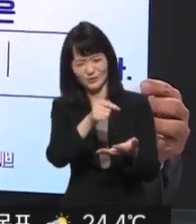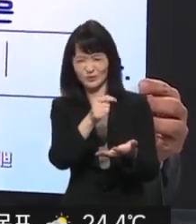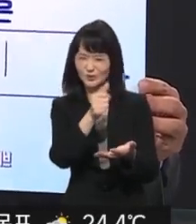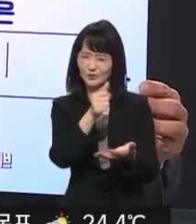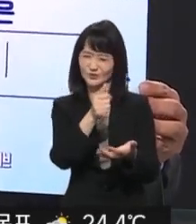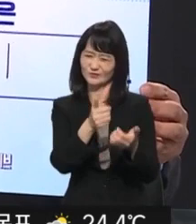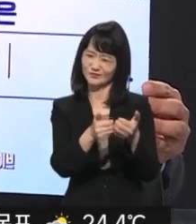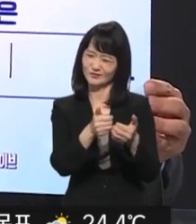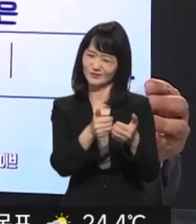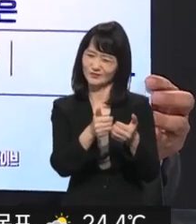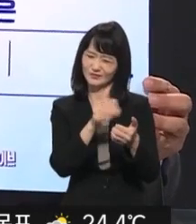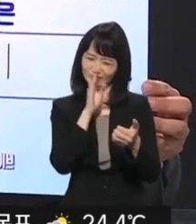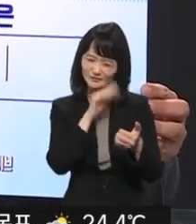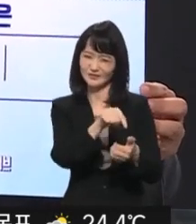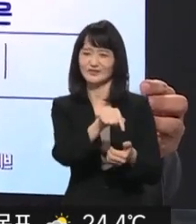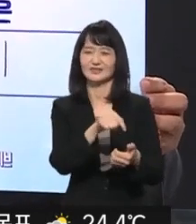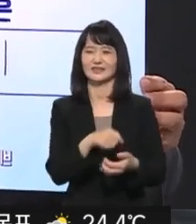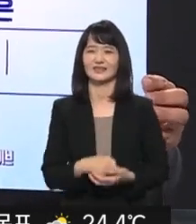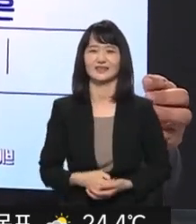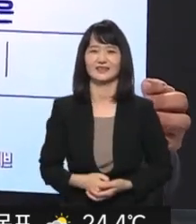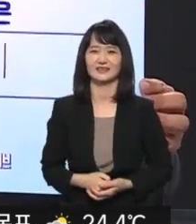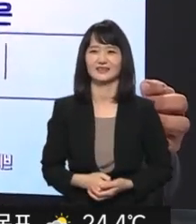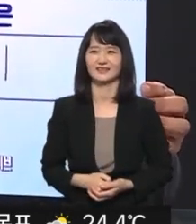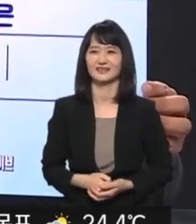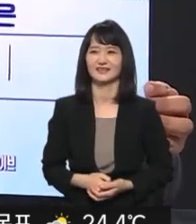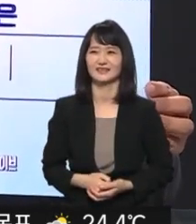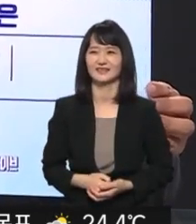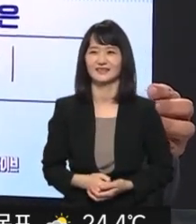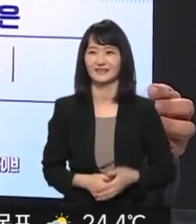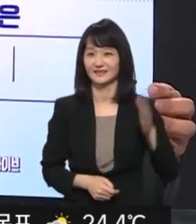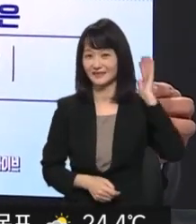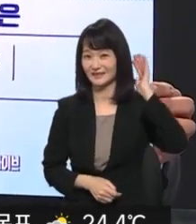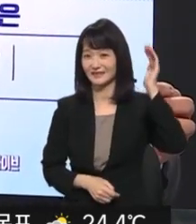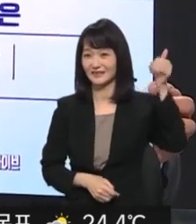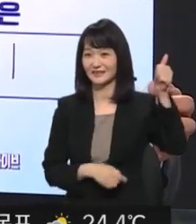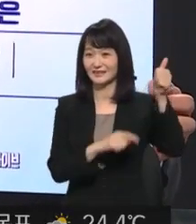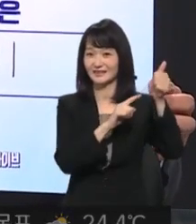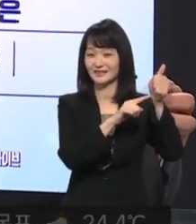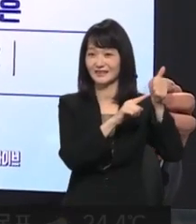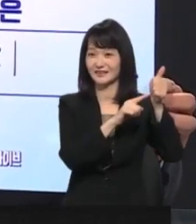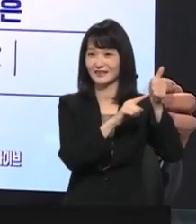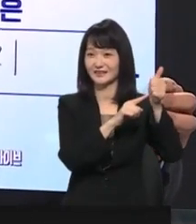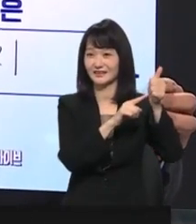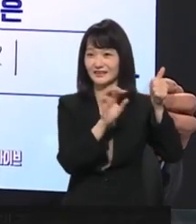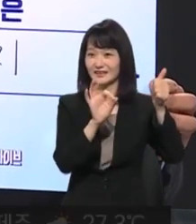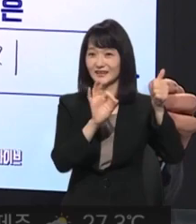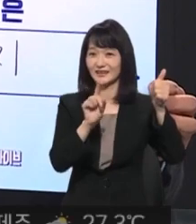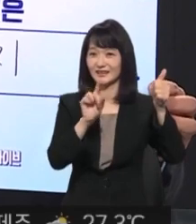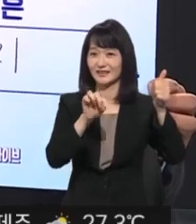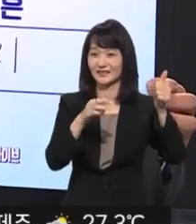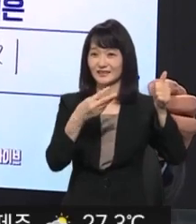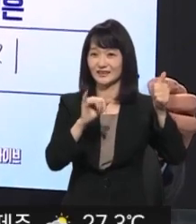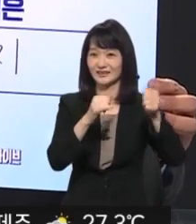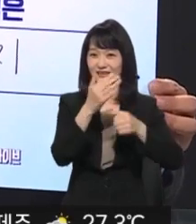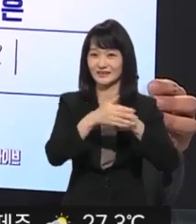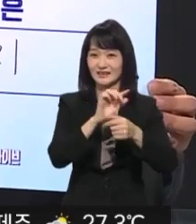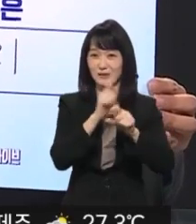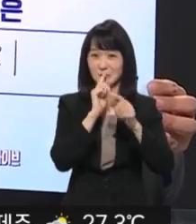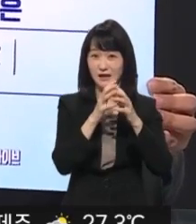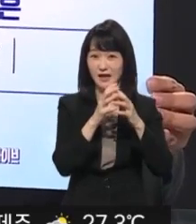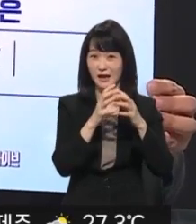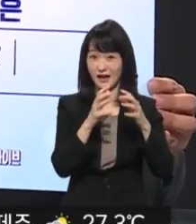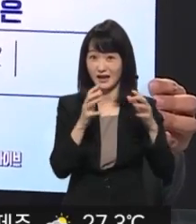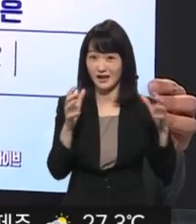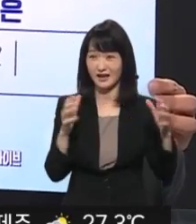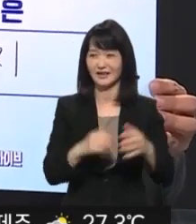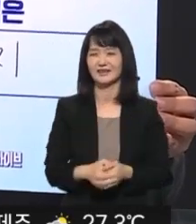하면 자기 1위는 의문을 후지다 변경 사람 대통령께서 아오리 사과가 그때 파문이 이루어진 후 지서 가집니다 그러다 얻어 이게 일본에 있는